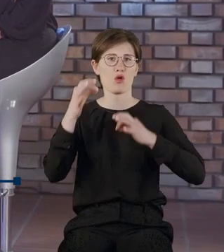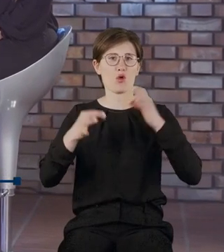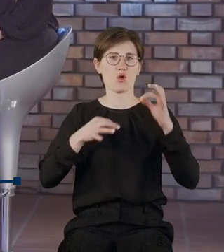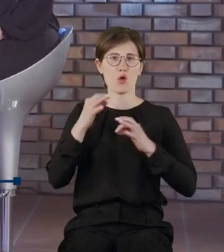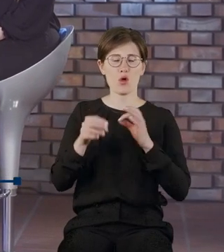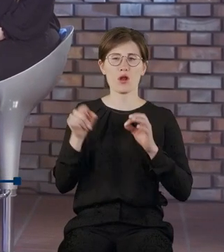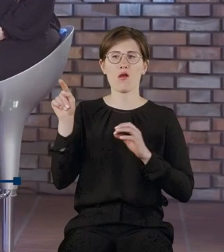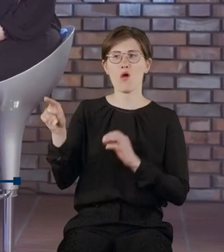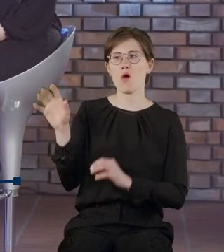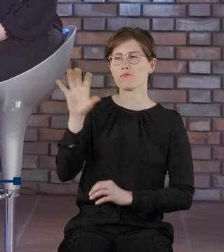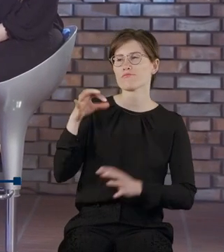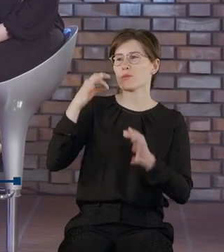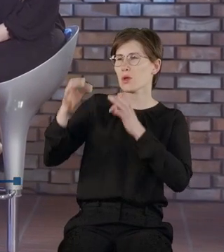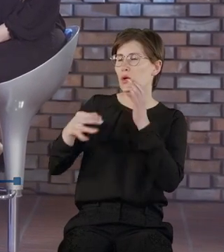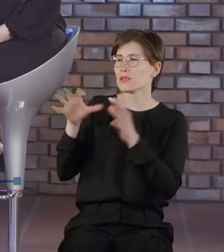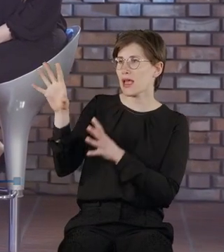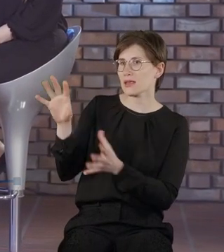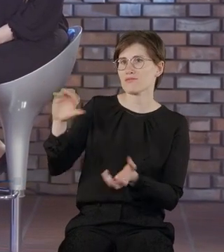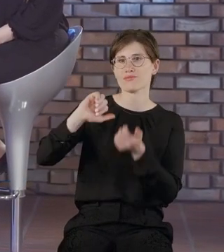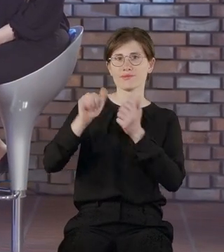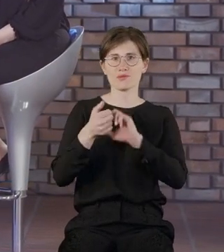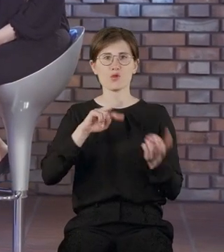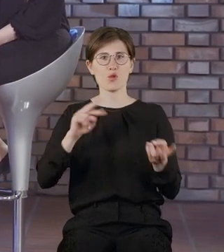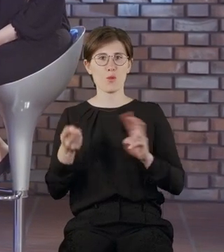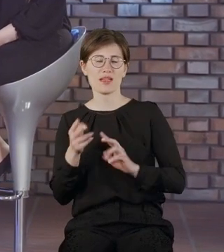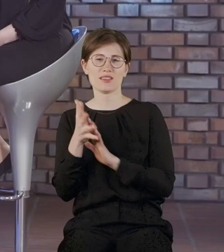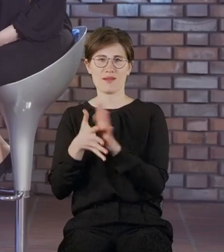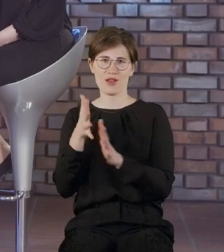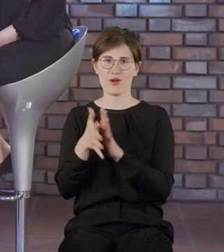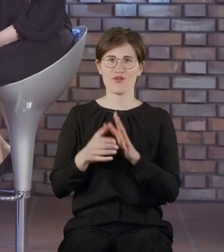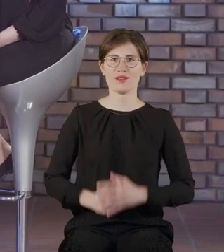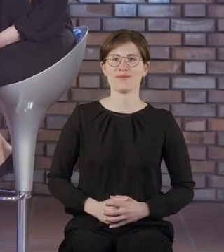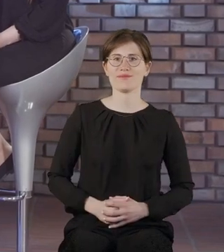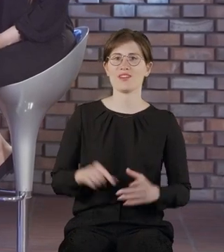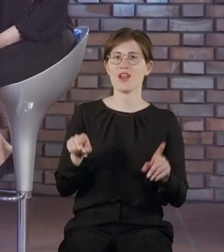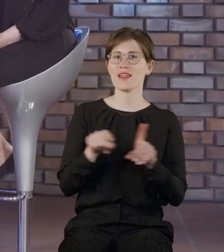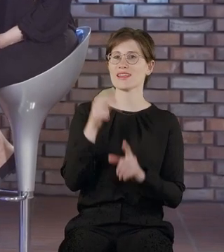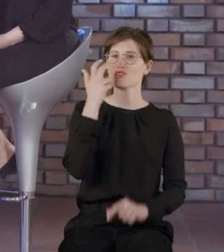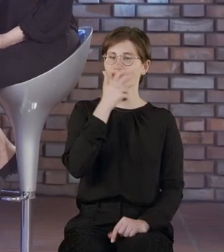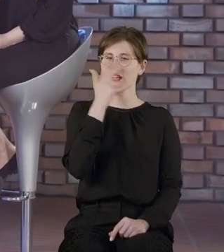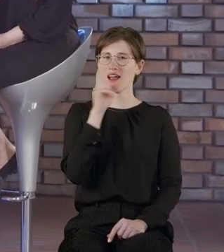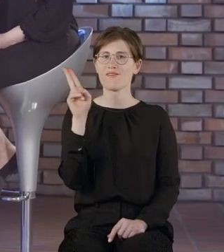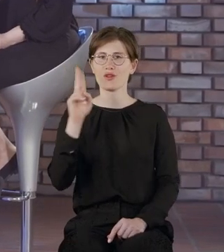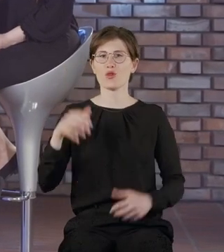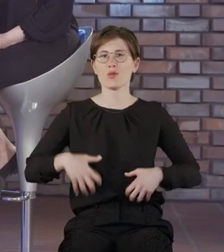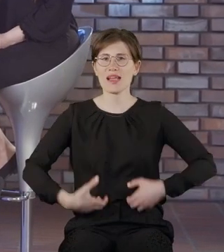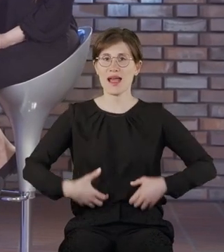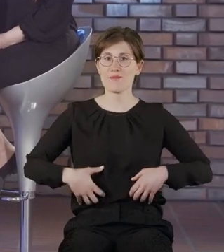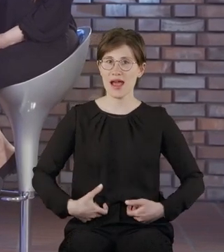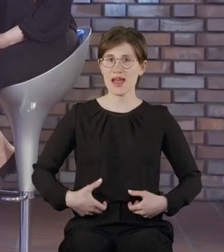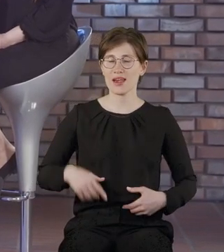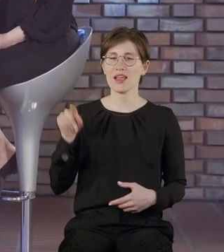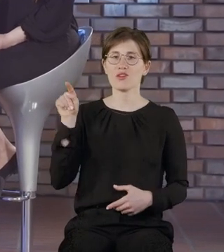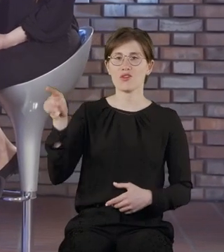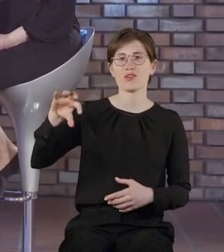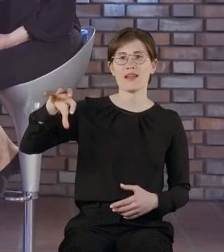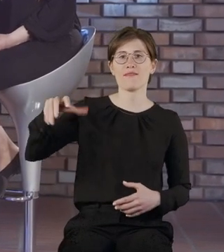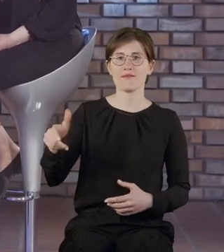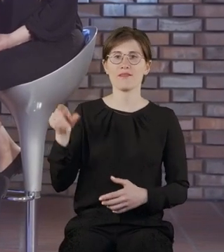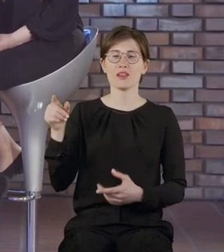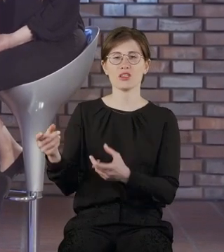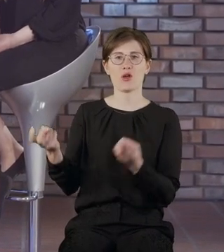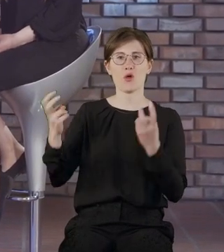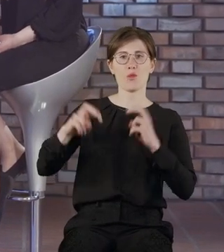interpretuje utwory muzyczne w języku migowym. Mamy też ciekawostkę dla fanów kabaretu. To z Wydziału Sztuki i Nauk Edukacji wywodzi się